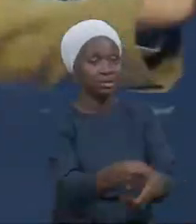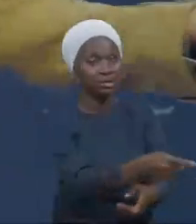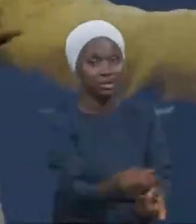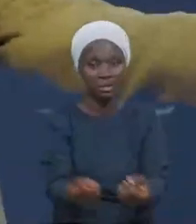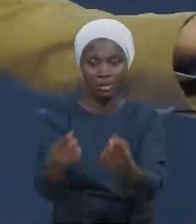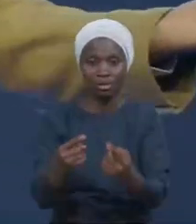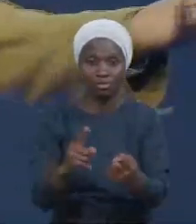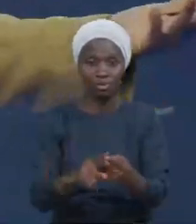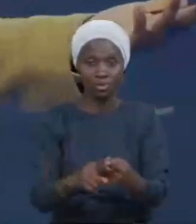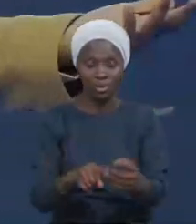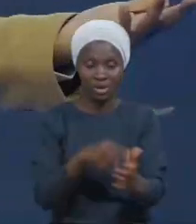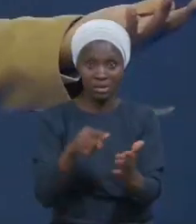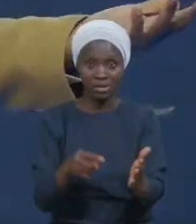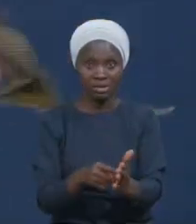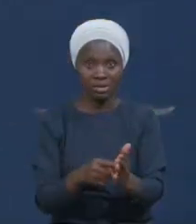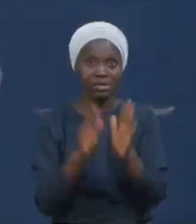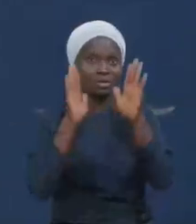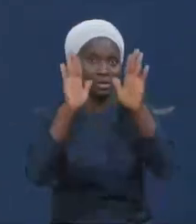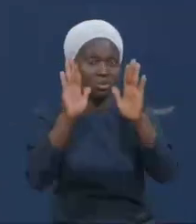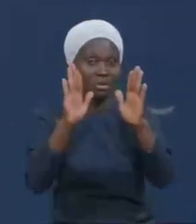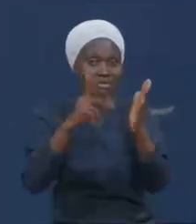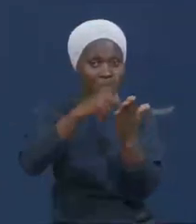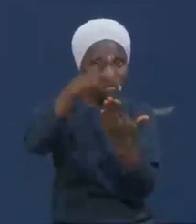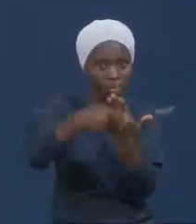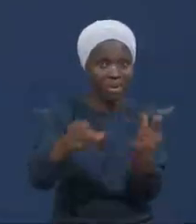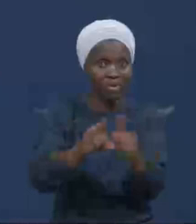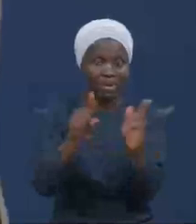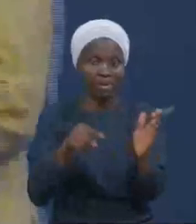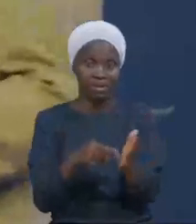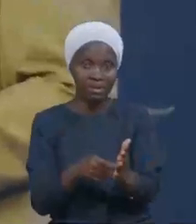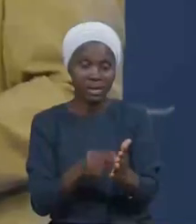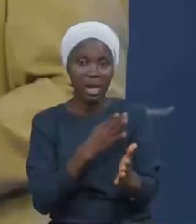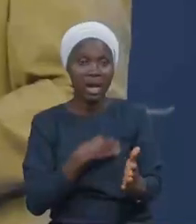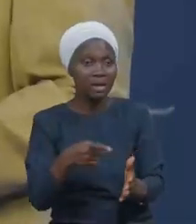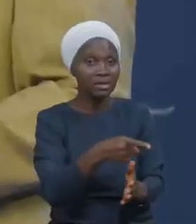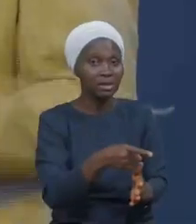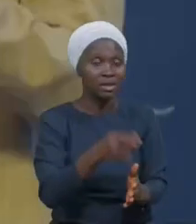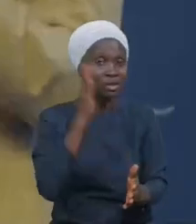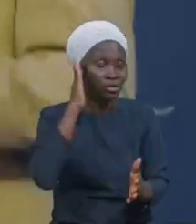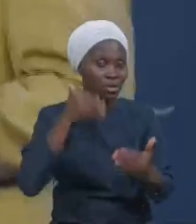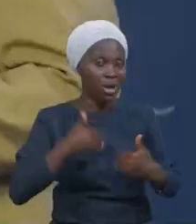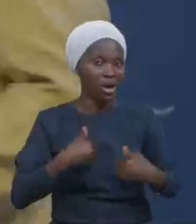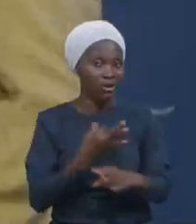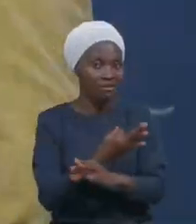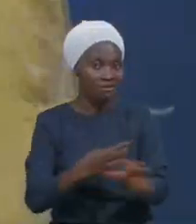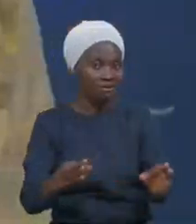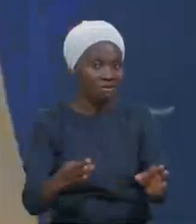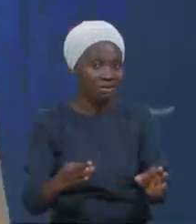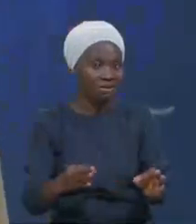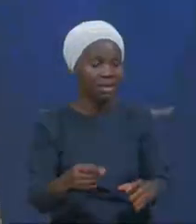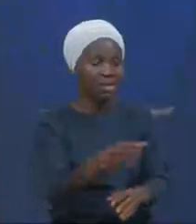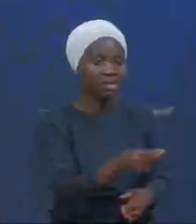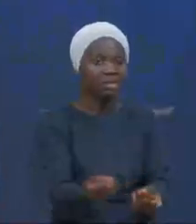un grand rassemblement comme ça, et ils devraient avoir la libération, ils viennent sur la